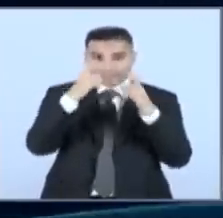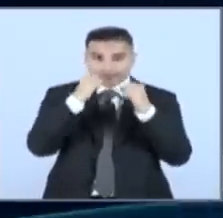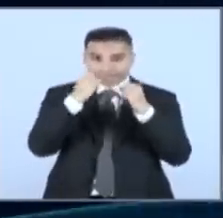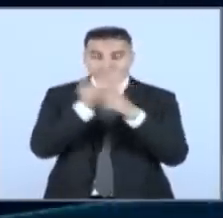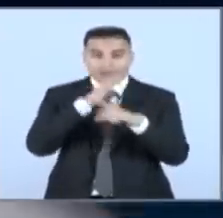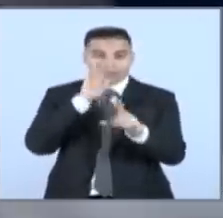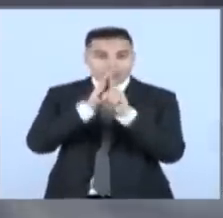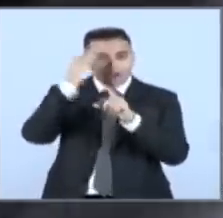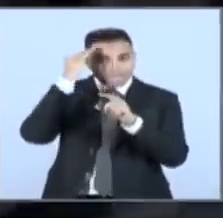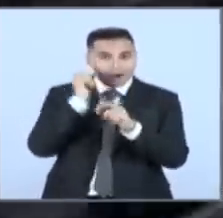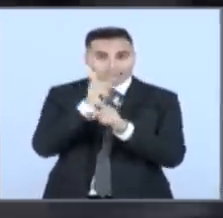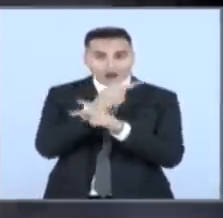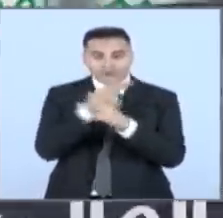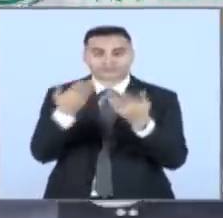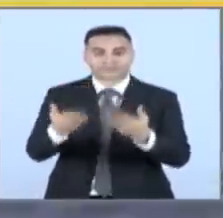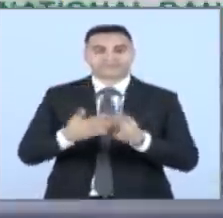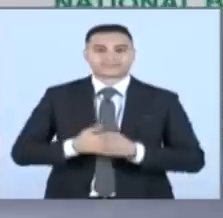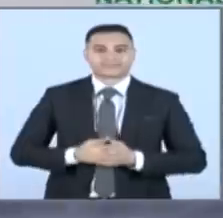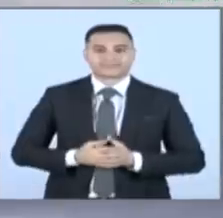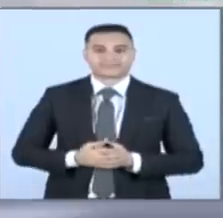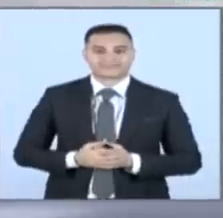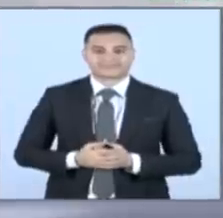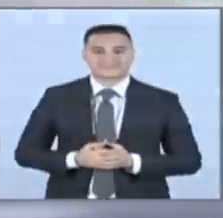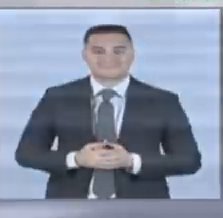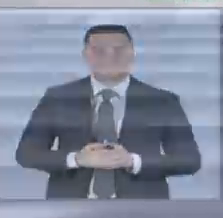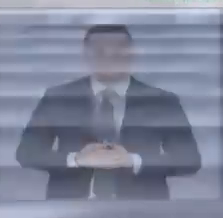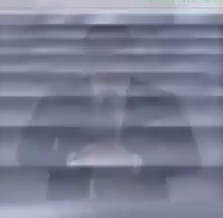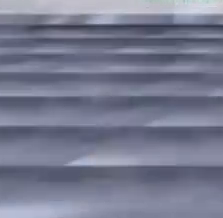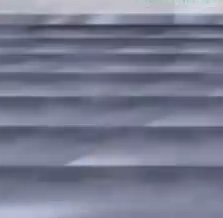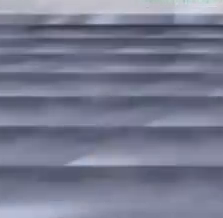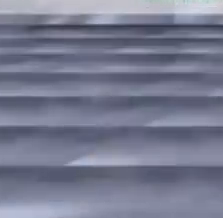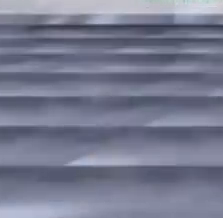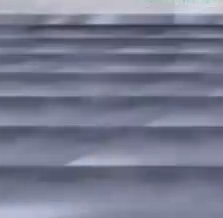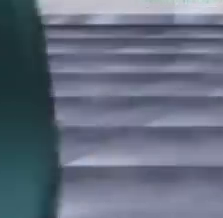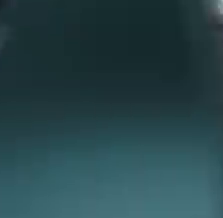35,000 جنيه في خزنة البنك الأهلي لدعم المرأة المعيلة والشمول المالي.